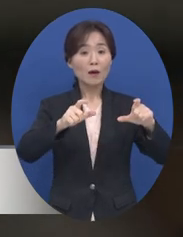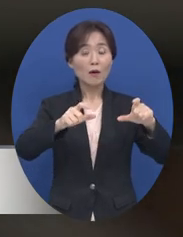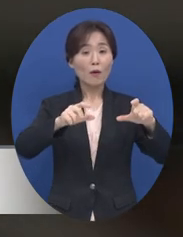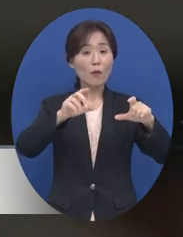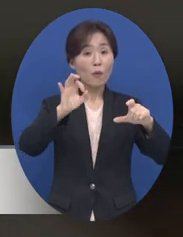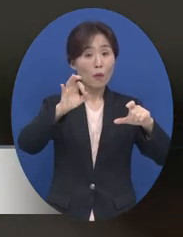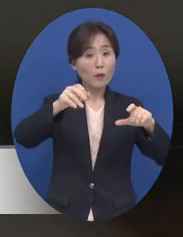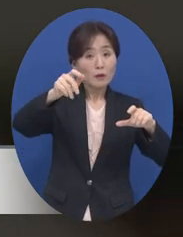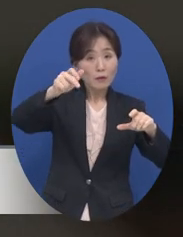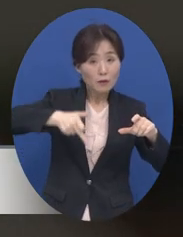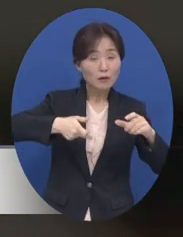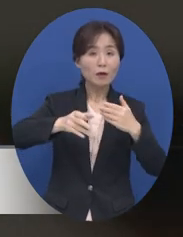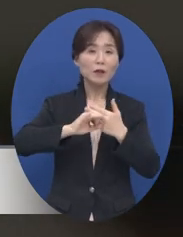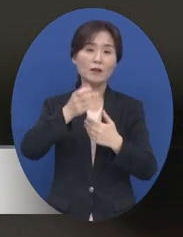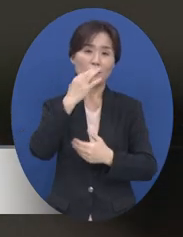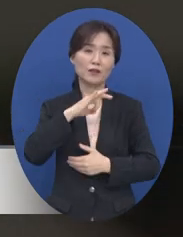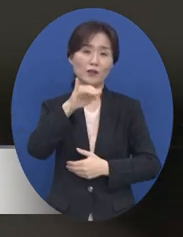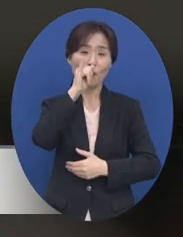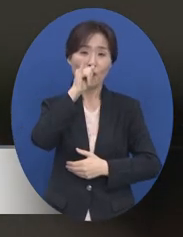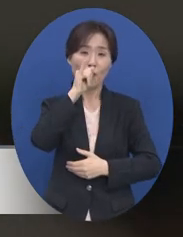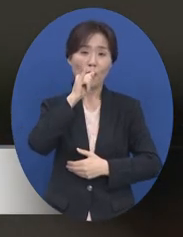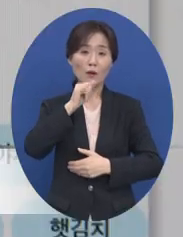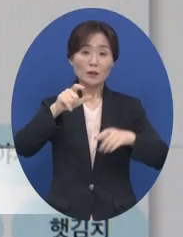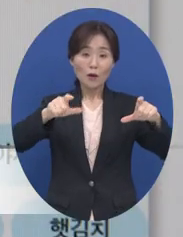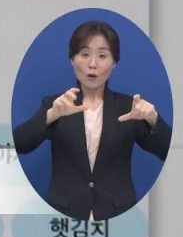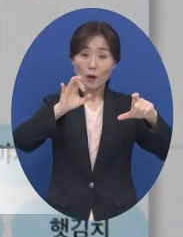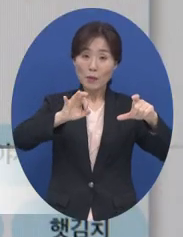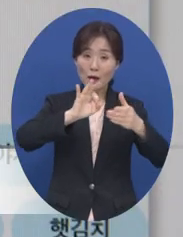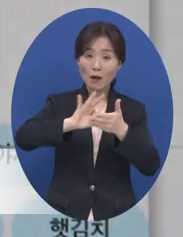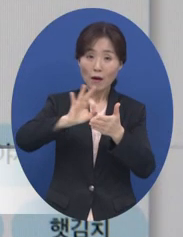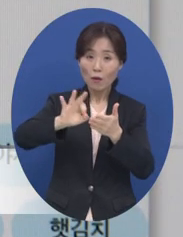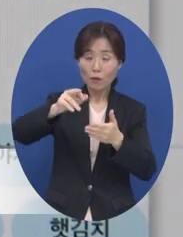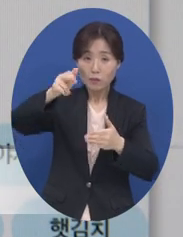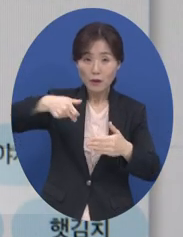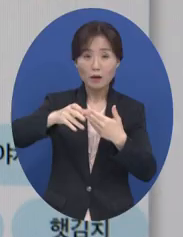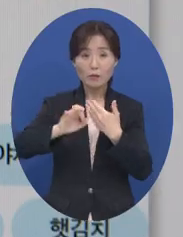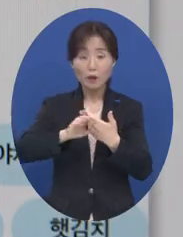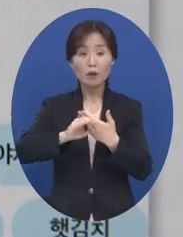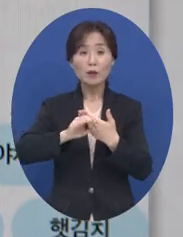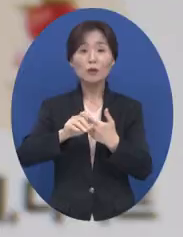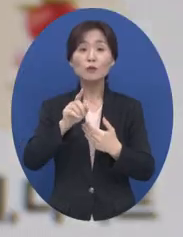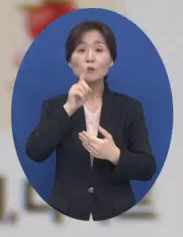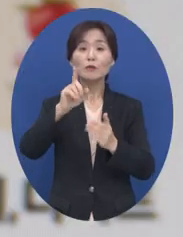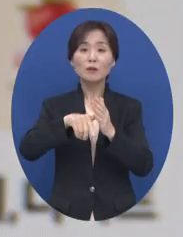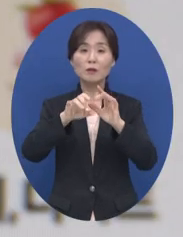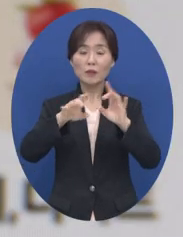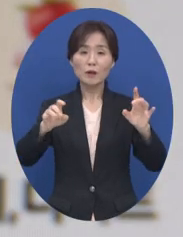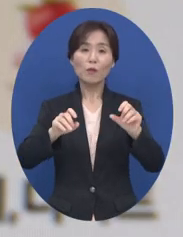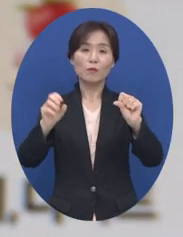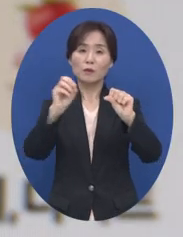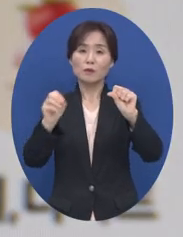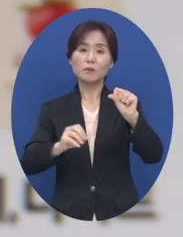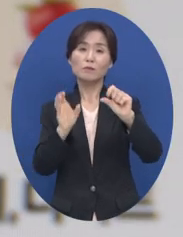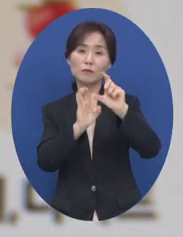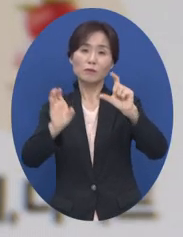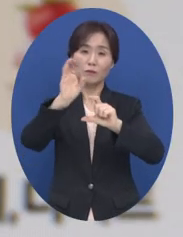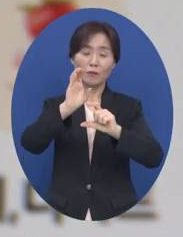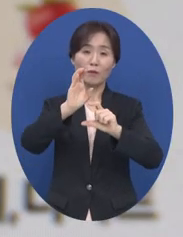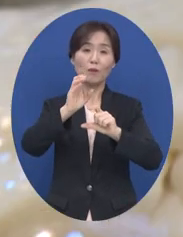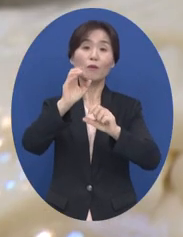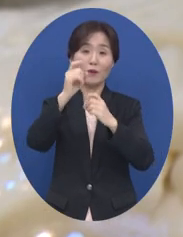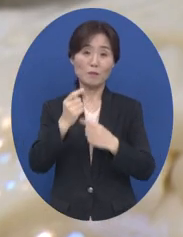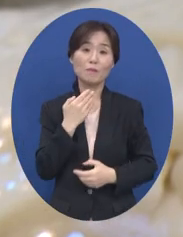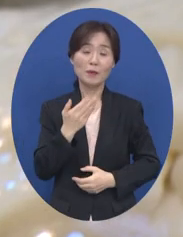카페로 결제 시 이득인데요. 지역 카페를 사용하면 매 주문마다 상시 5% 추가 할인을 더 받을 수